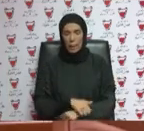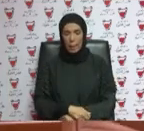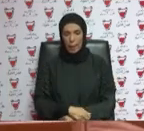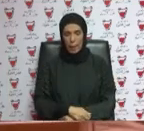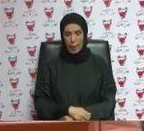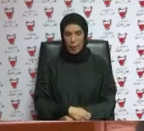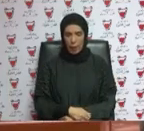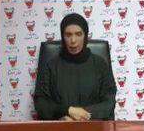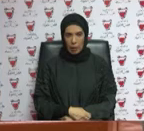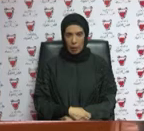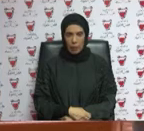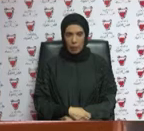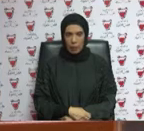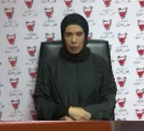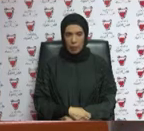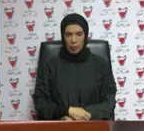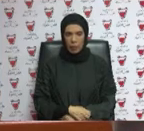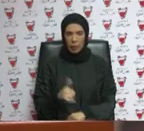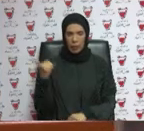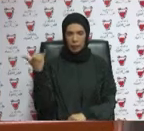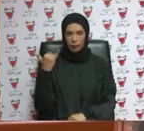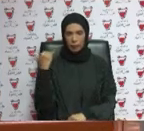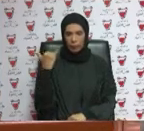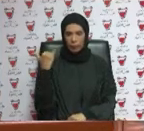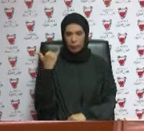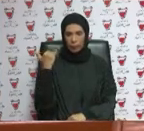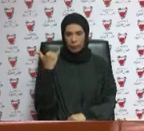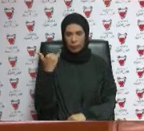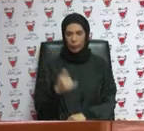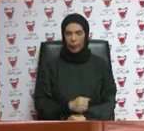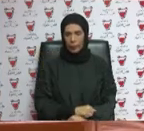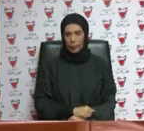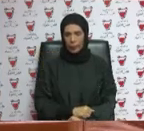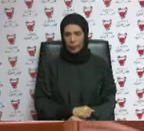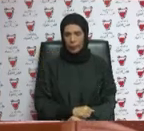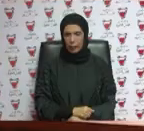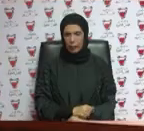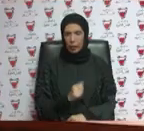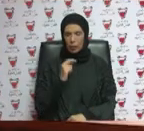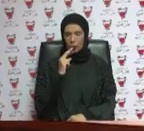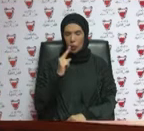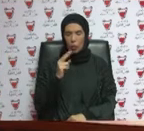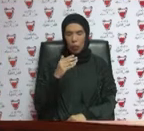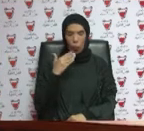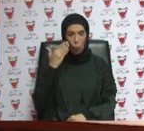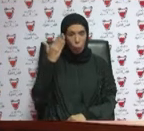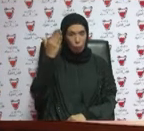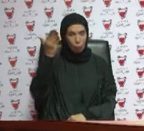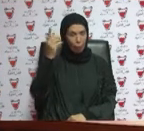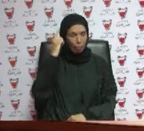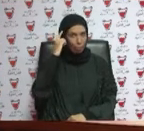وجدت نفسي معالي الرئيس من الضروري أن يعني أشيد برؤية جلالة الملك الله